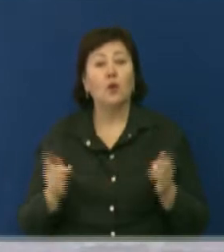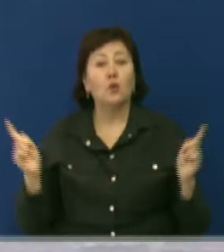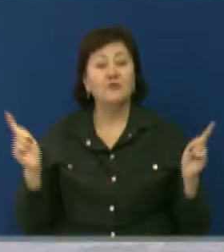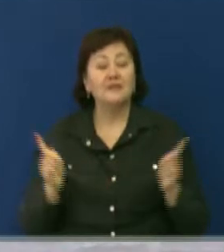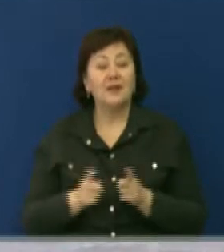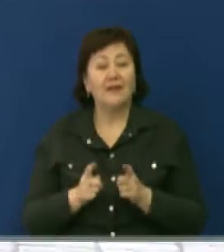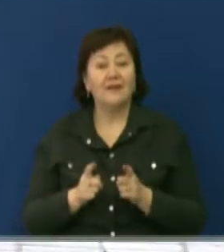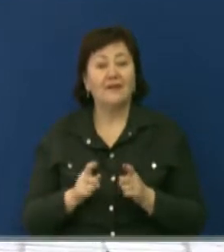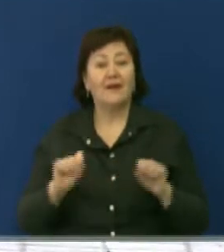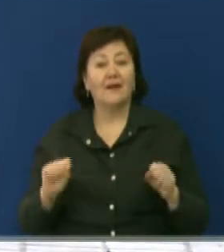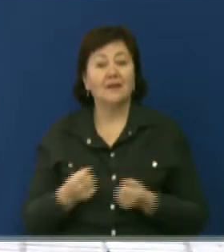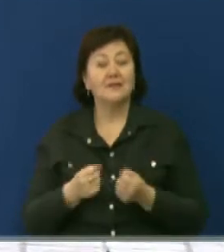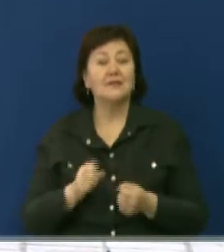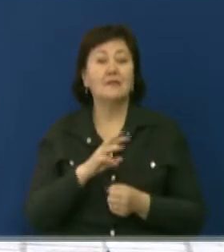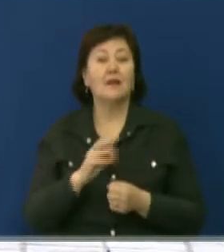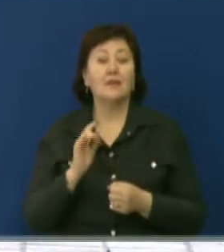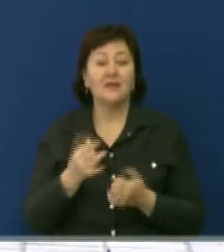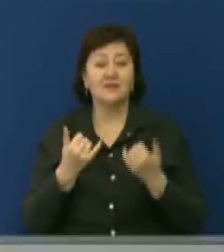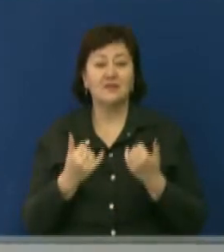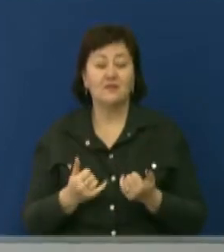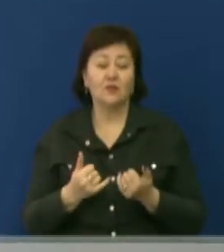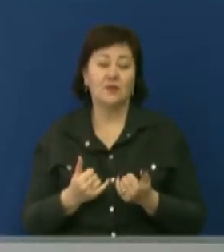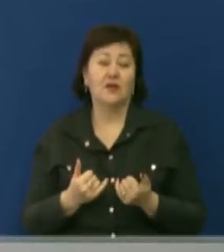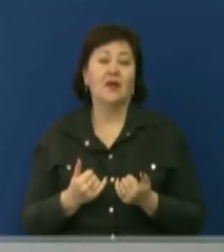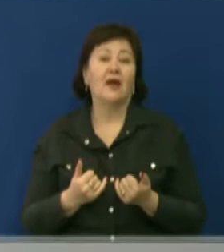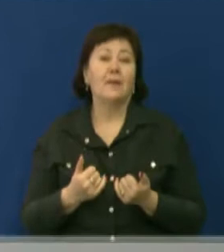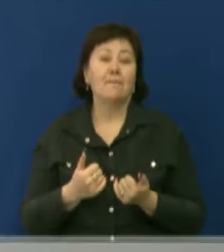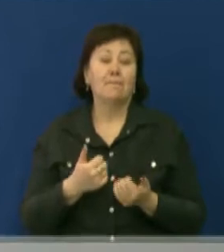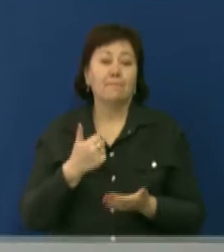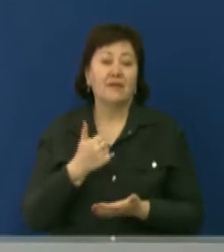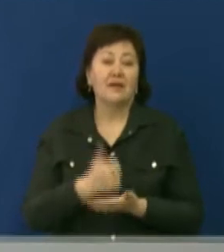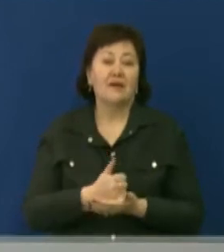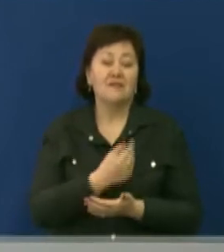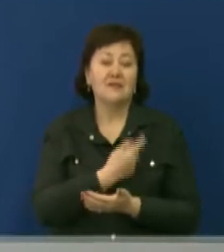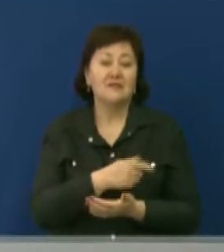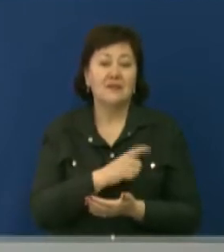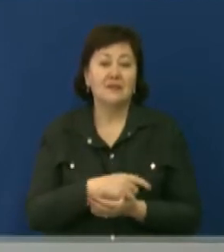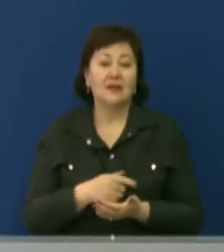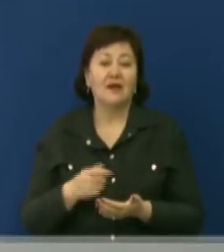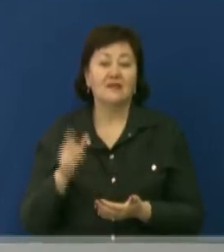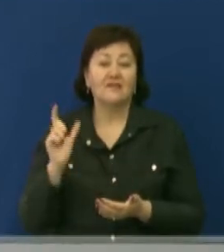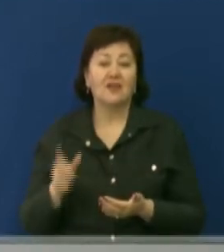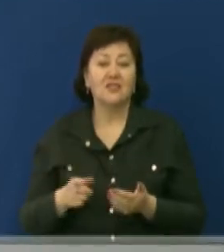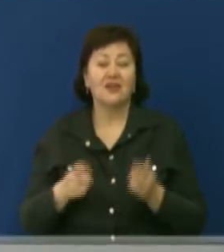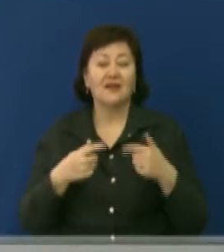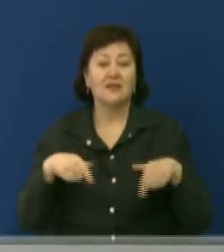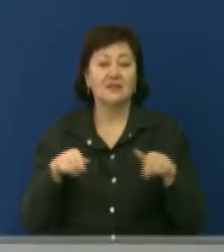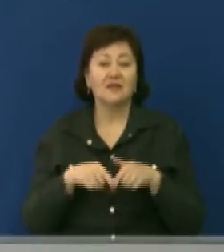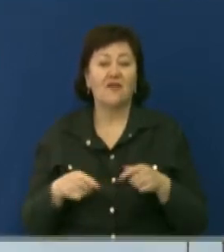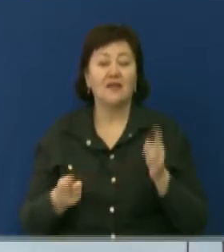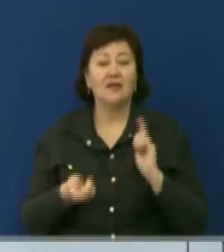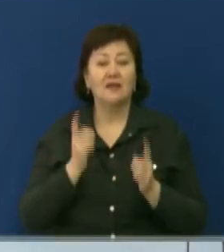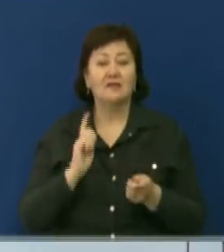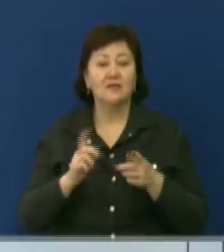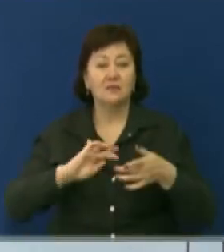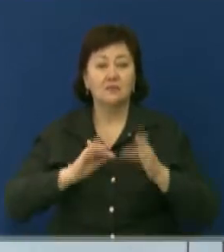Арасында Семей қаласы да бар. Бүгін облыстың бас санитарлық дәрігерінің қаулысын түсіндіру бойынша онлайн брифинг өтті. Естеріңізге сала кетейік,